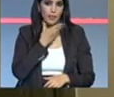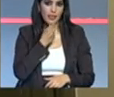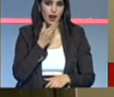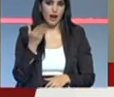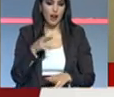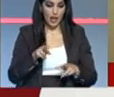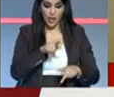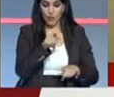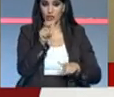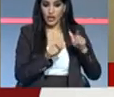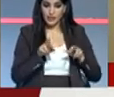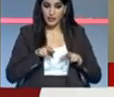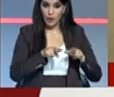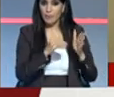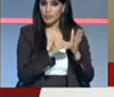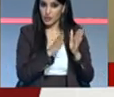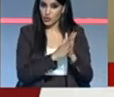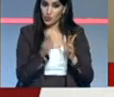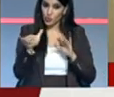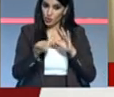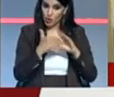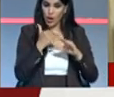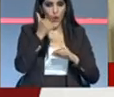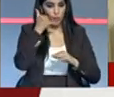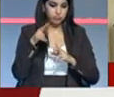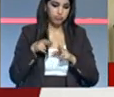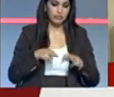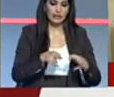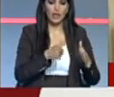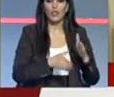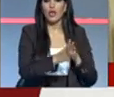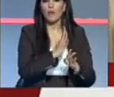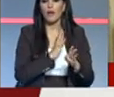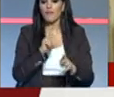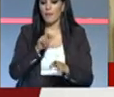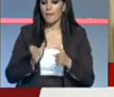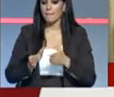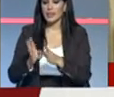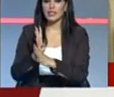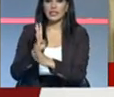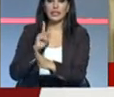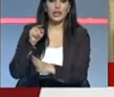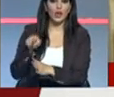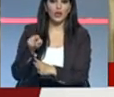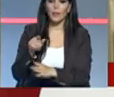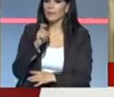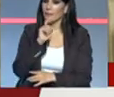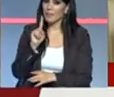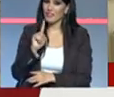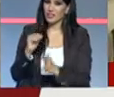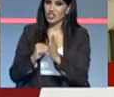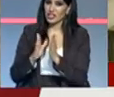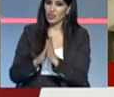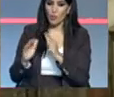عندهم موعد وجاتهم SMS اللي بالموعد ويجوا هذيك مسلك، ومسلك آخر اللي هما ما عملوش موعد ولا